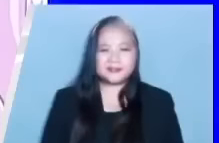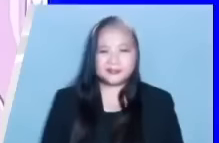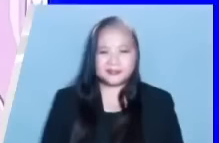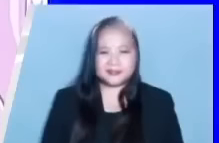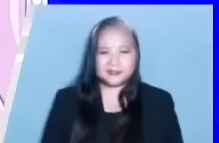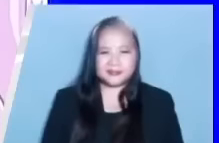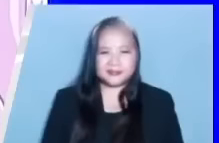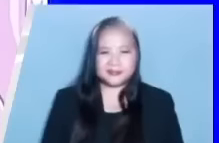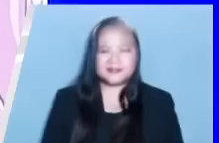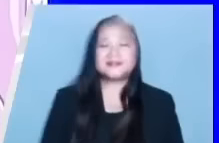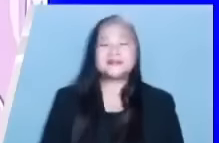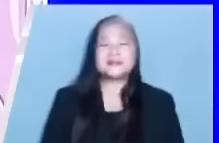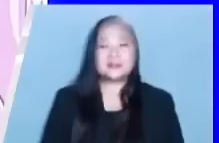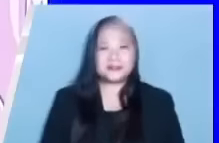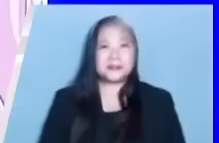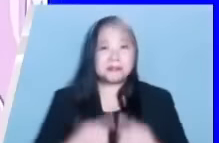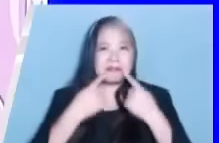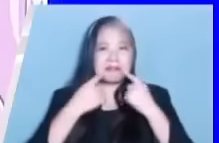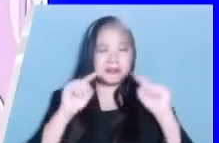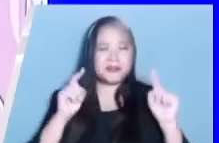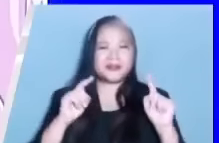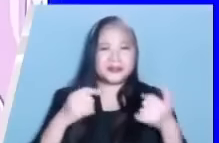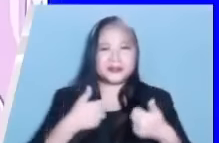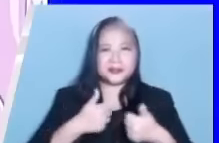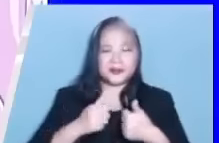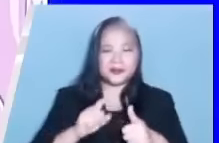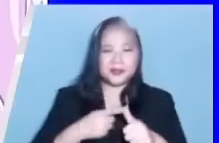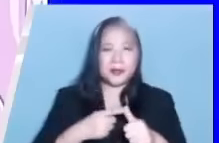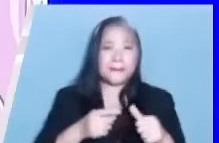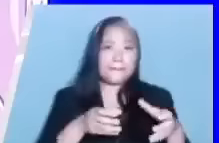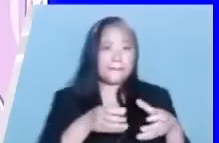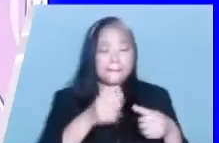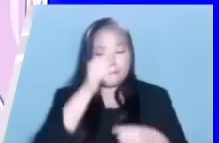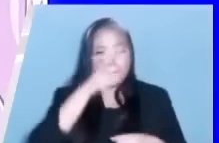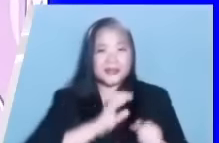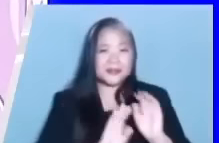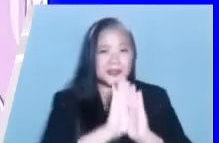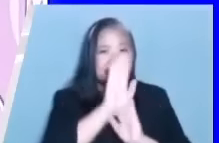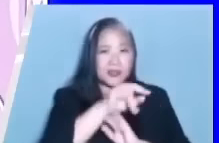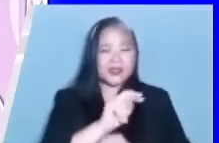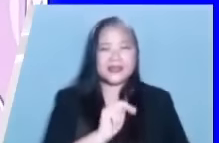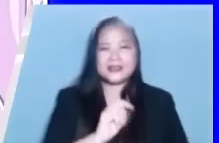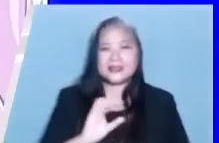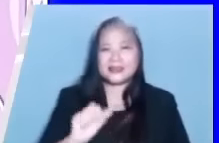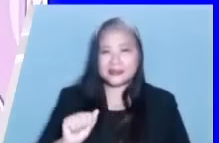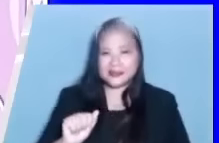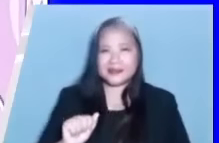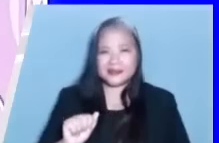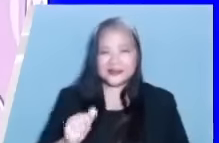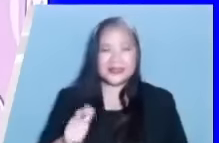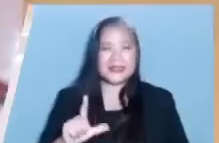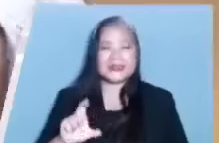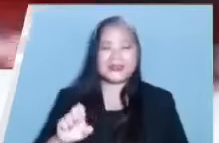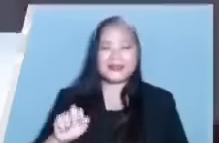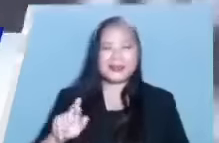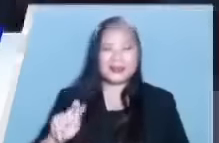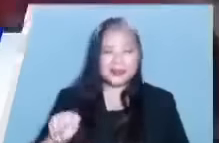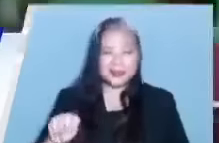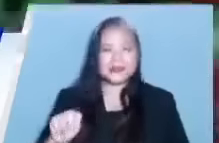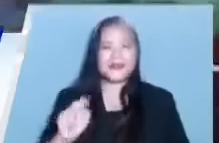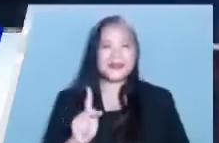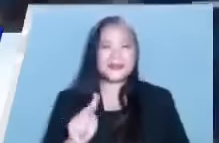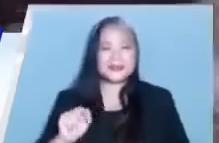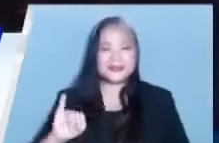Panalo sa kanilang huling laro sa first round ng men's basketball ng NCAA Season 100 ang Letran Knights. Tinalo nila ang